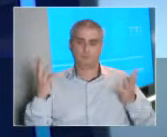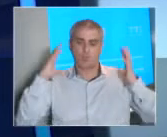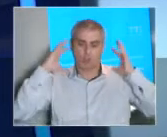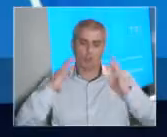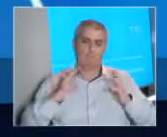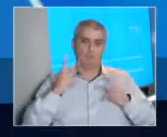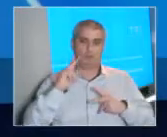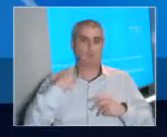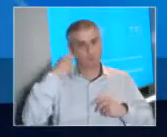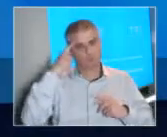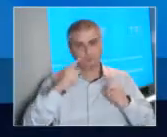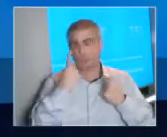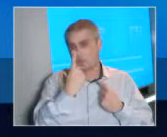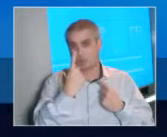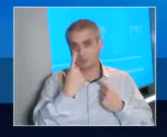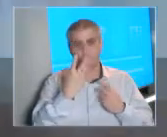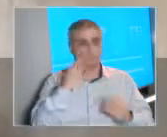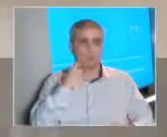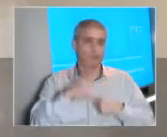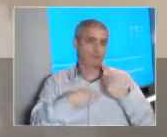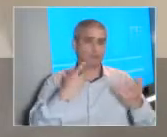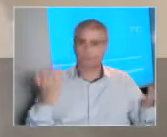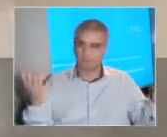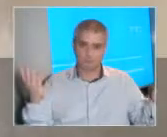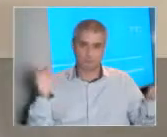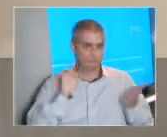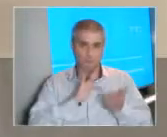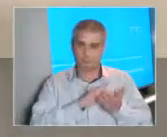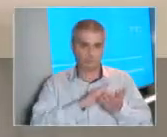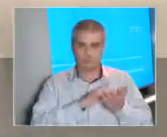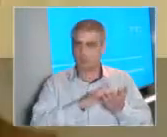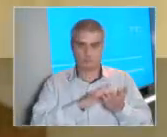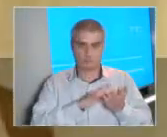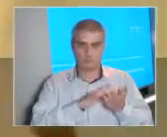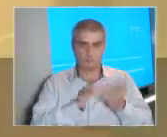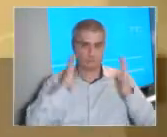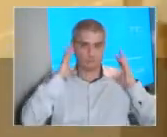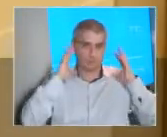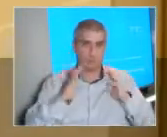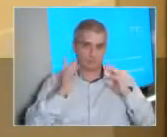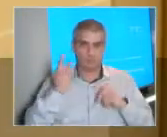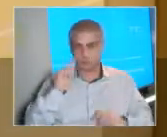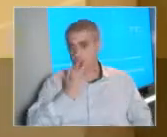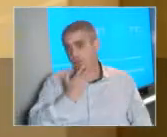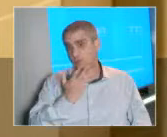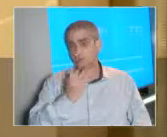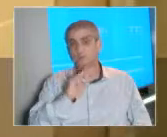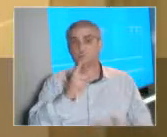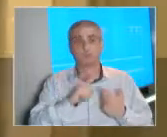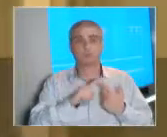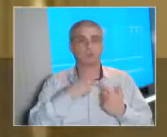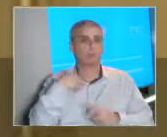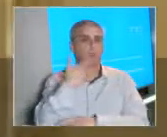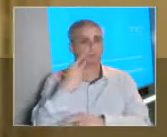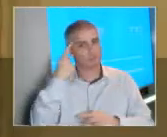יתר, אני חושב שיש פה אירוע אחד שהמערכת לאורך שנים נמצאת באומס יתר וכולי. הדבר השני, שאנחנו מדינה